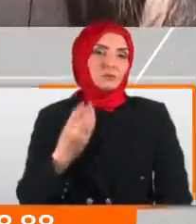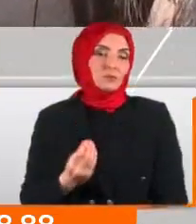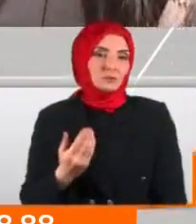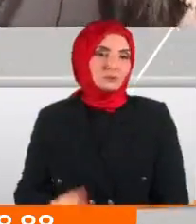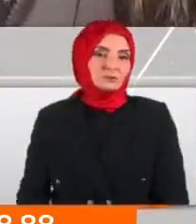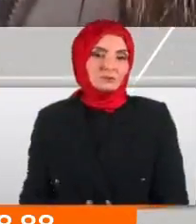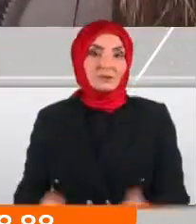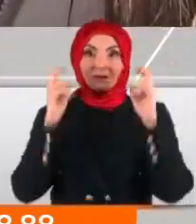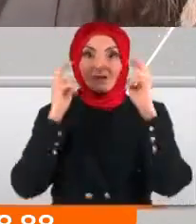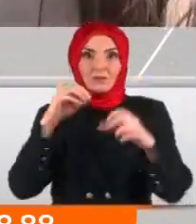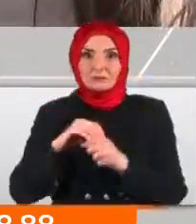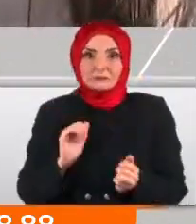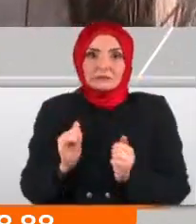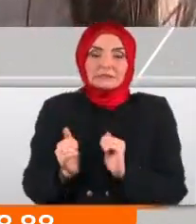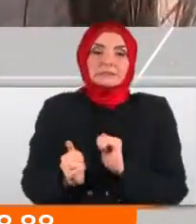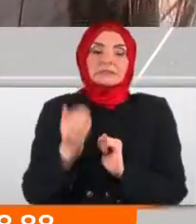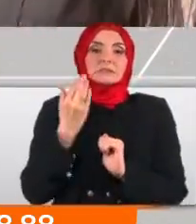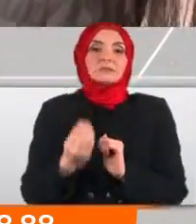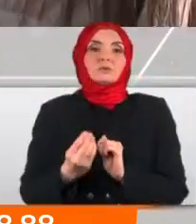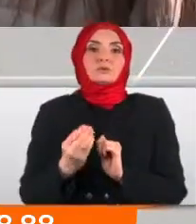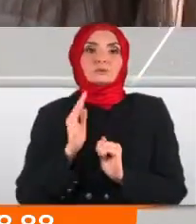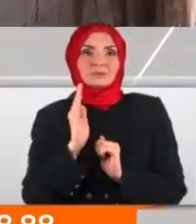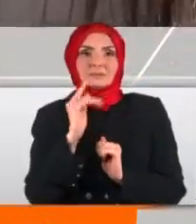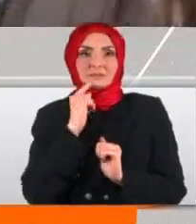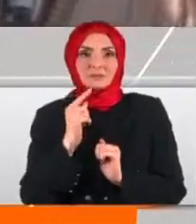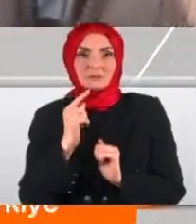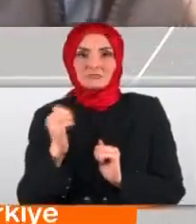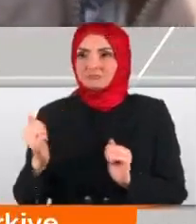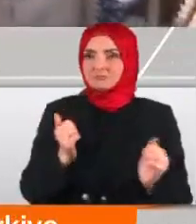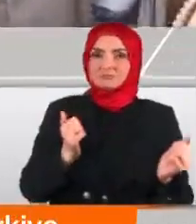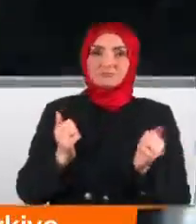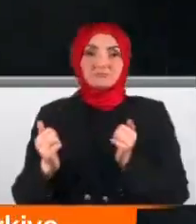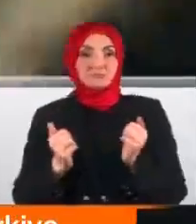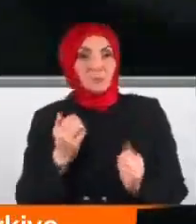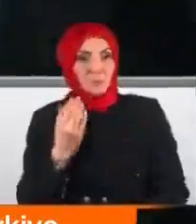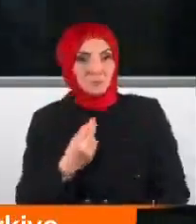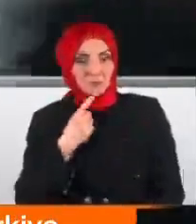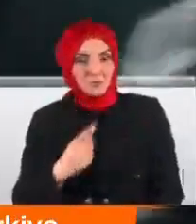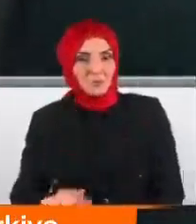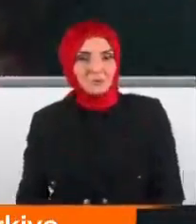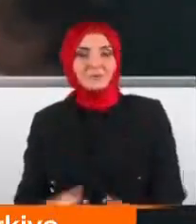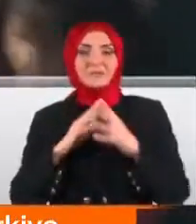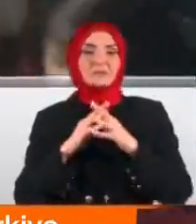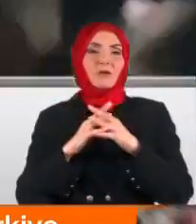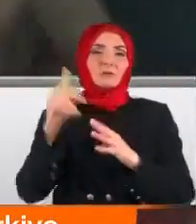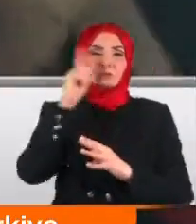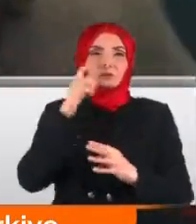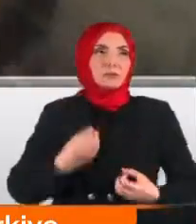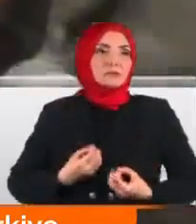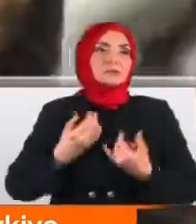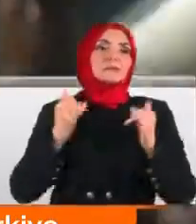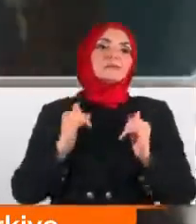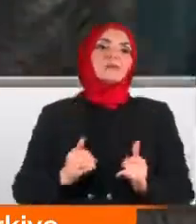Tramvayda çok sıkıştık giderken. İttiriyordular sağdan soldan. İzdihamdan dolayı fenalık geçirenler